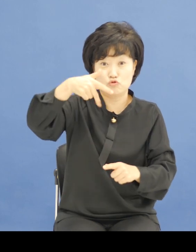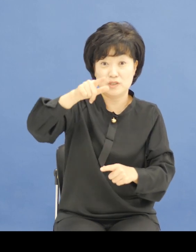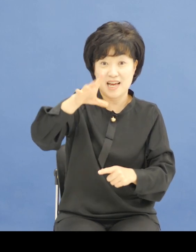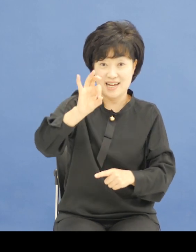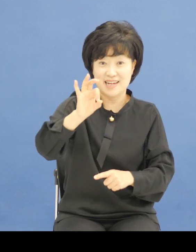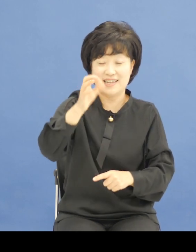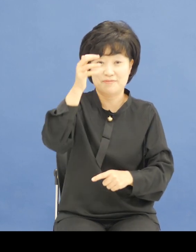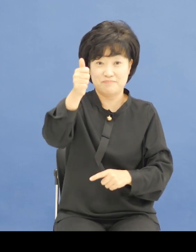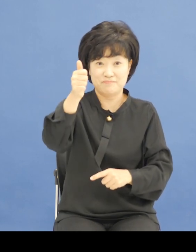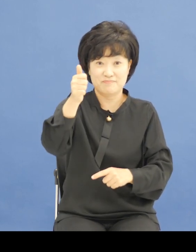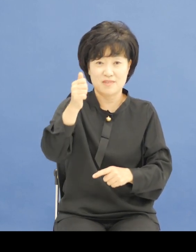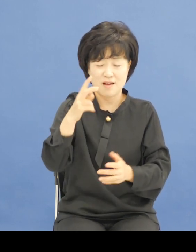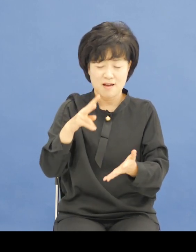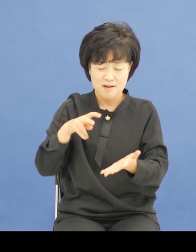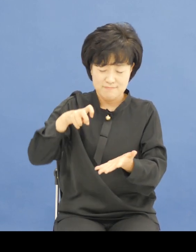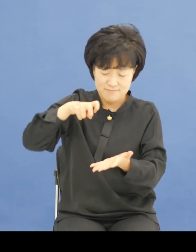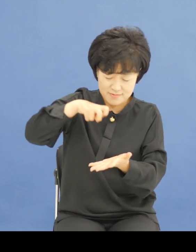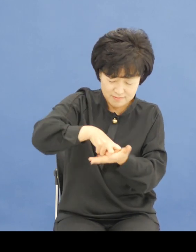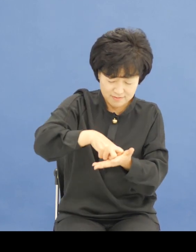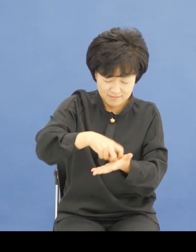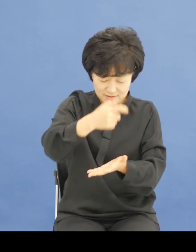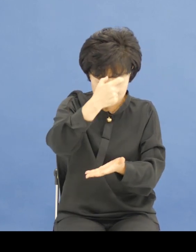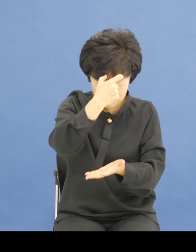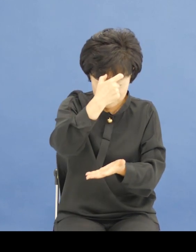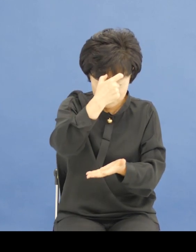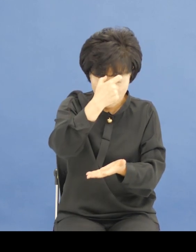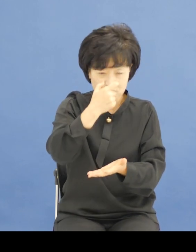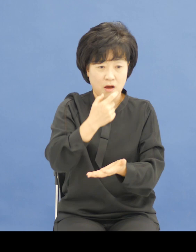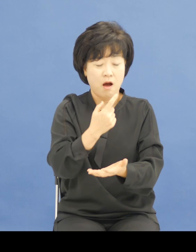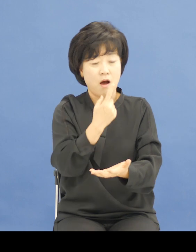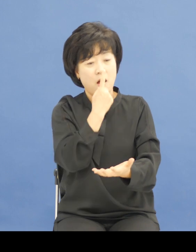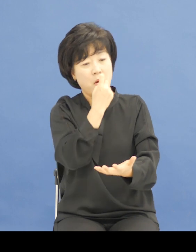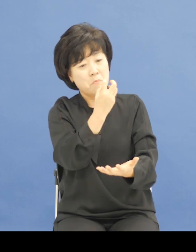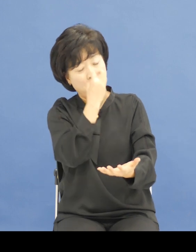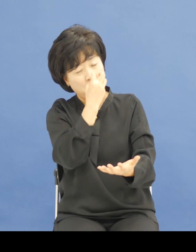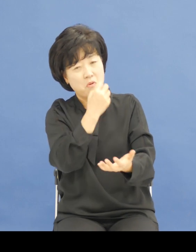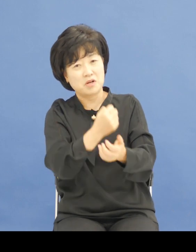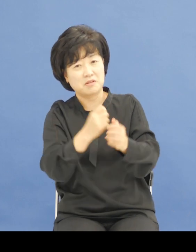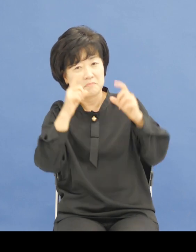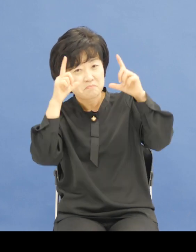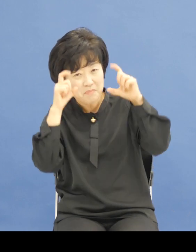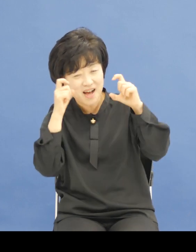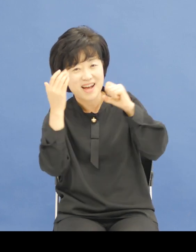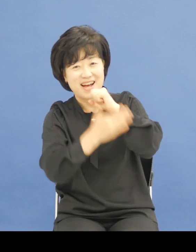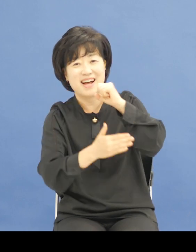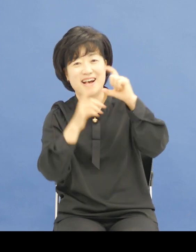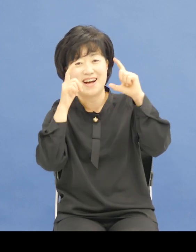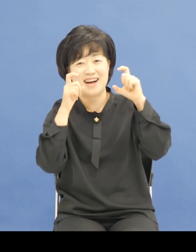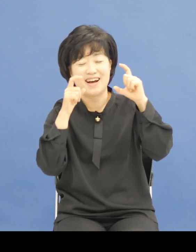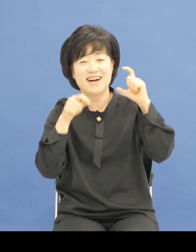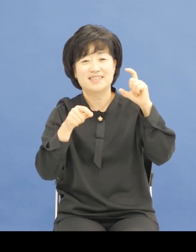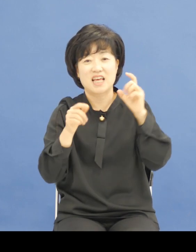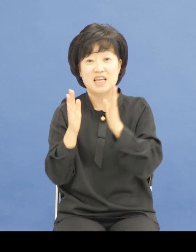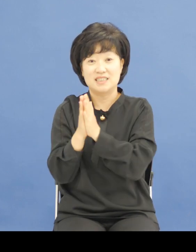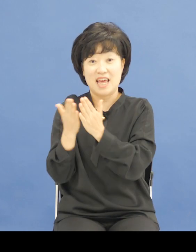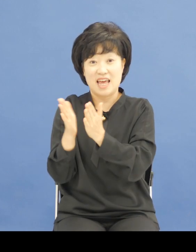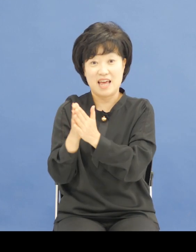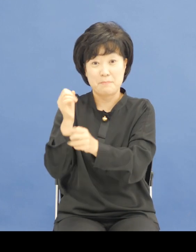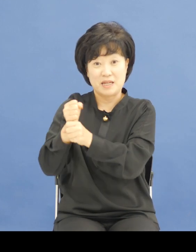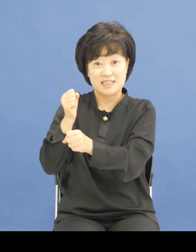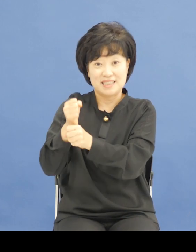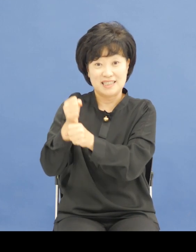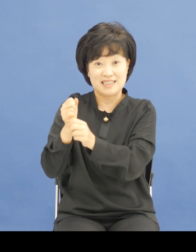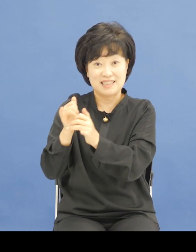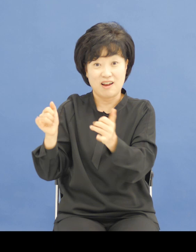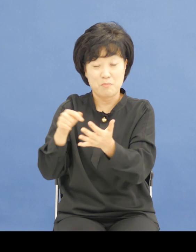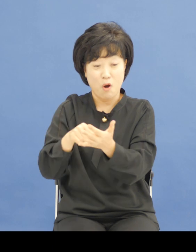꿇고 기도하는데 막 너무 멋있게 보여가지고 얼결에 찍었어요. 예. 아 그래요? 근데 책 그 디자인하시는 분이 이